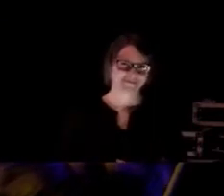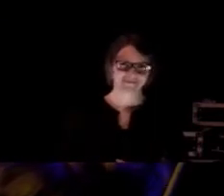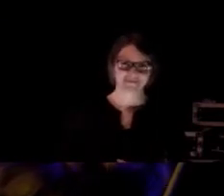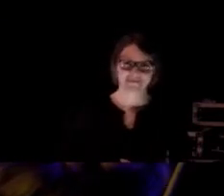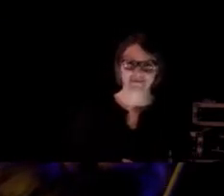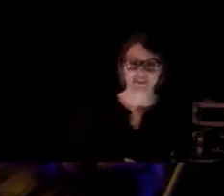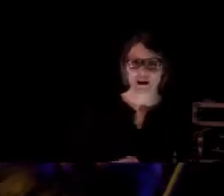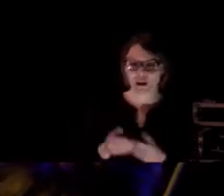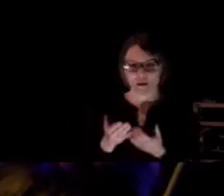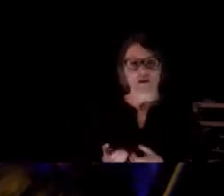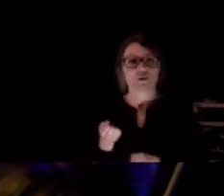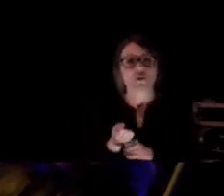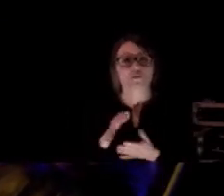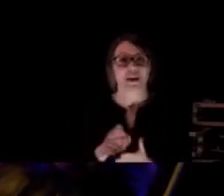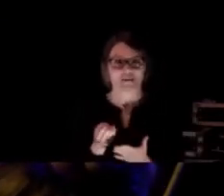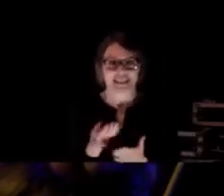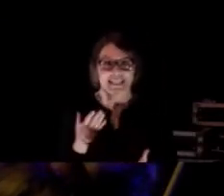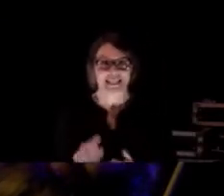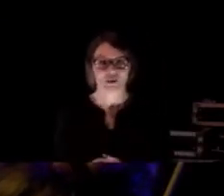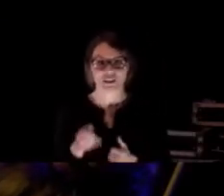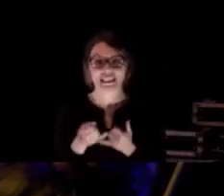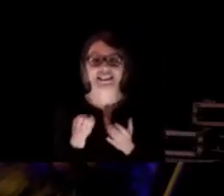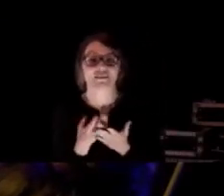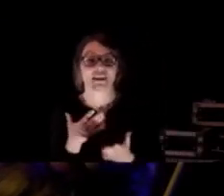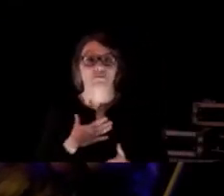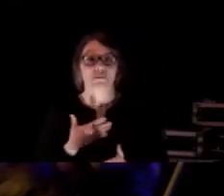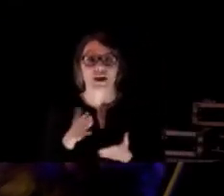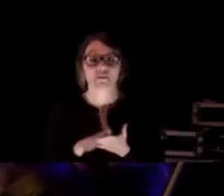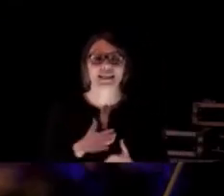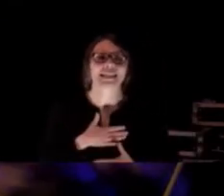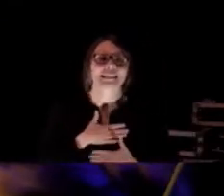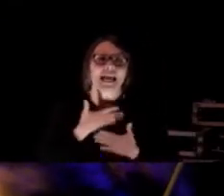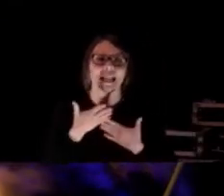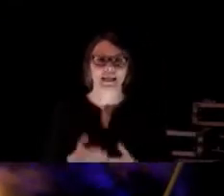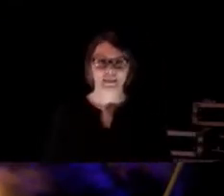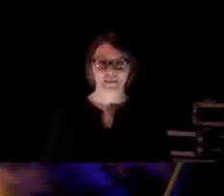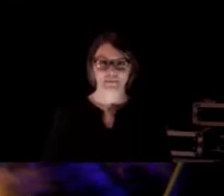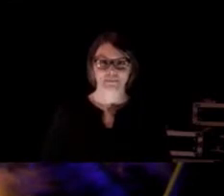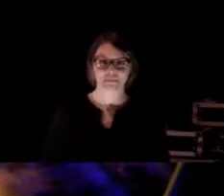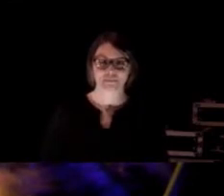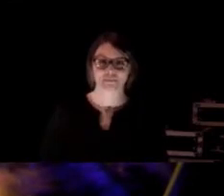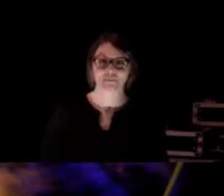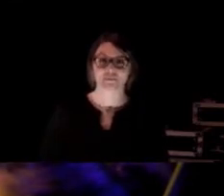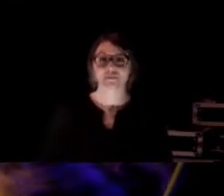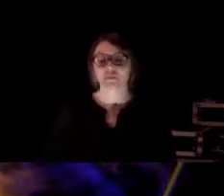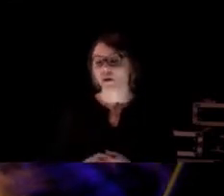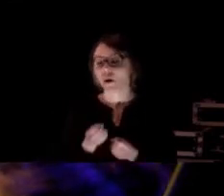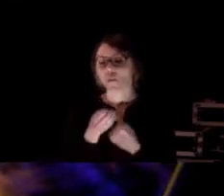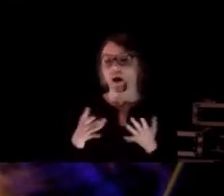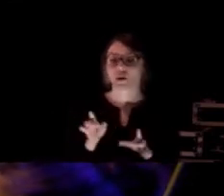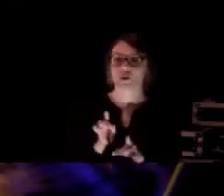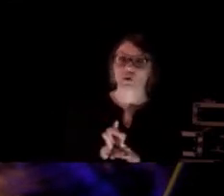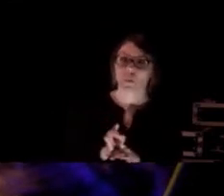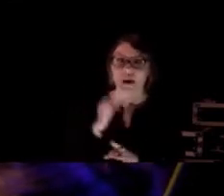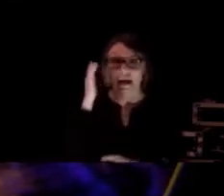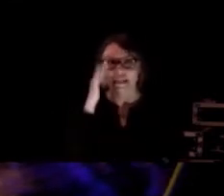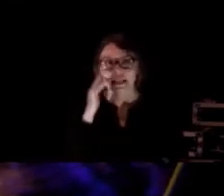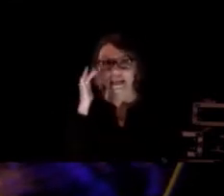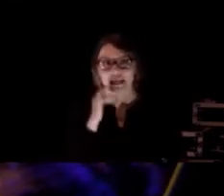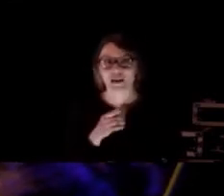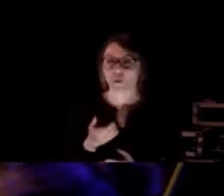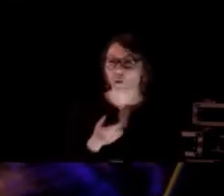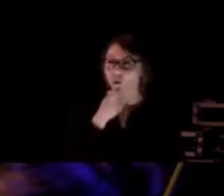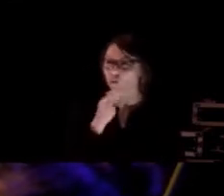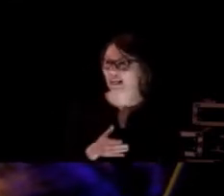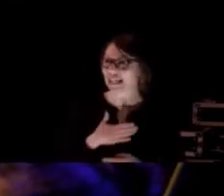at, da skal vi jobbe med verdier. Og den siste verdien jeg vil trekke fram, det er kjærlighet. Og det er mange som har liksom tenkt at det